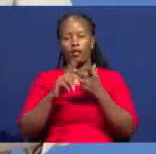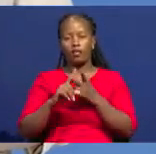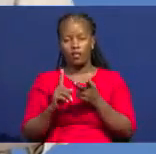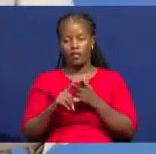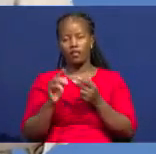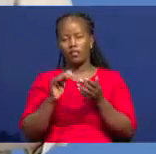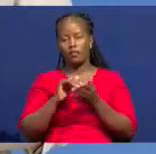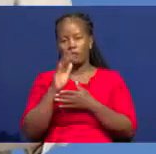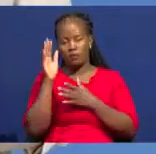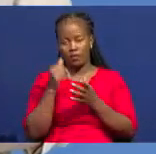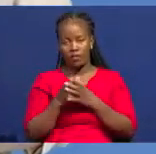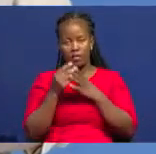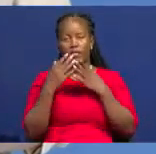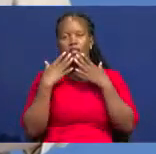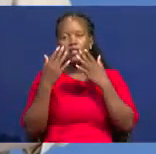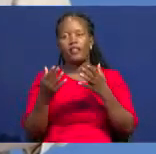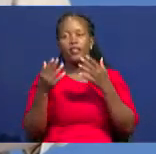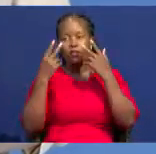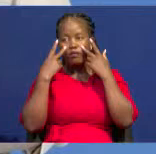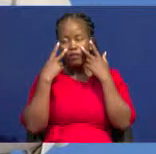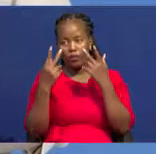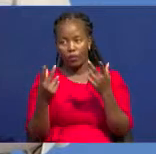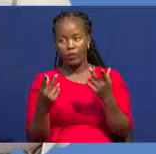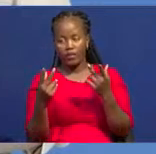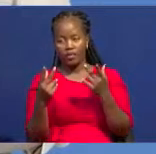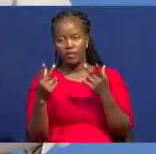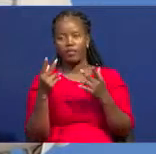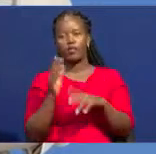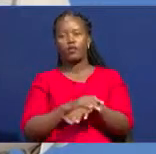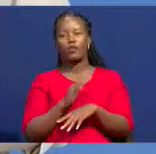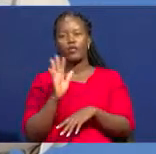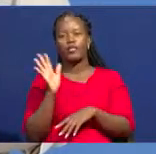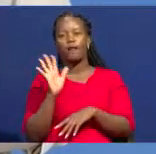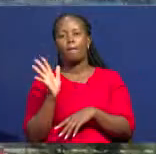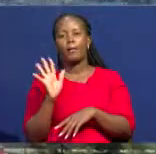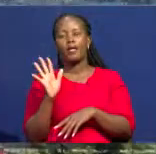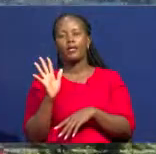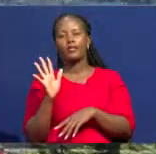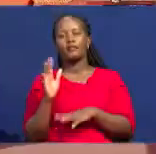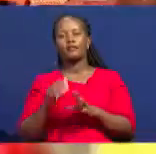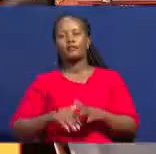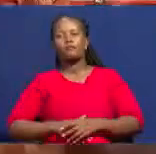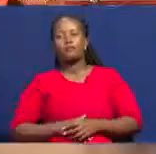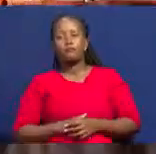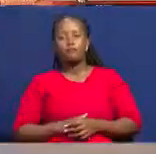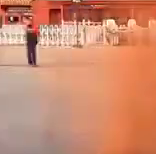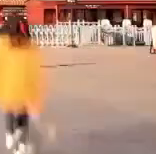China. Asante kwa kuwa nami. Mimi ni Zakia Peng. Kwa heri.